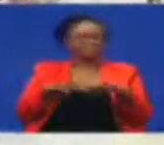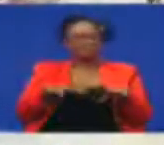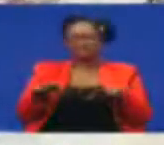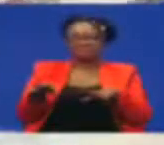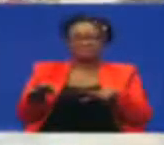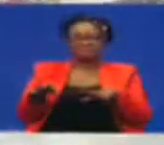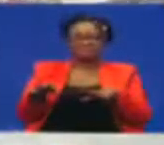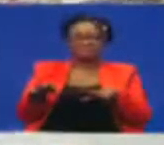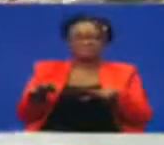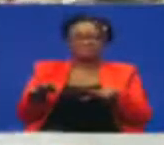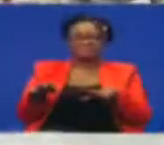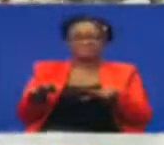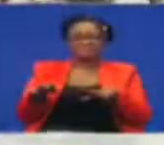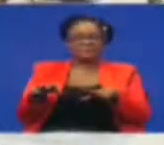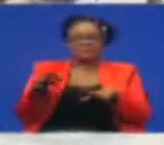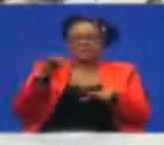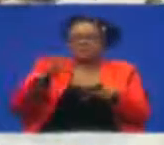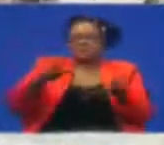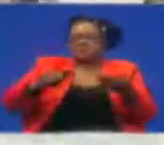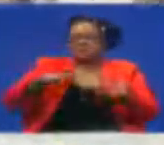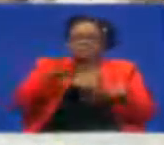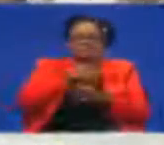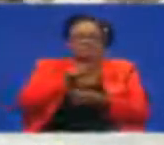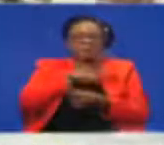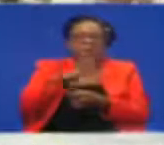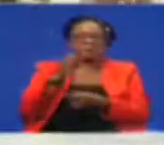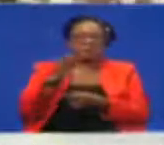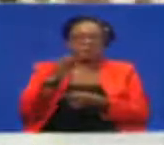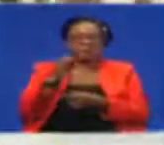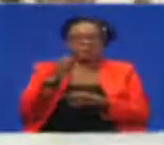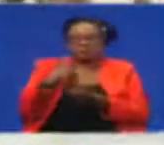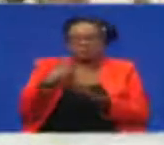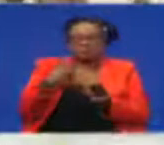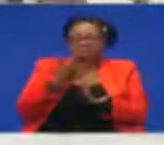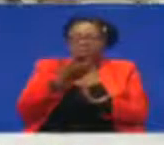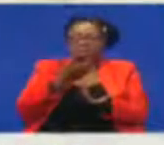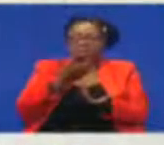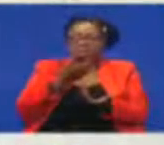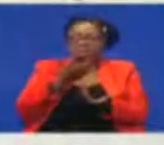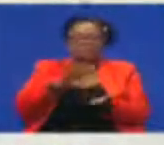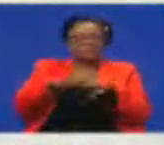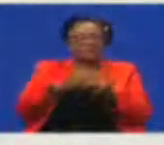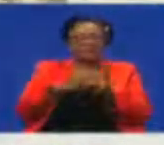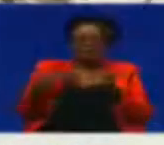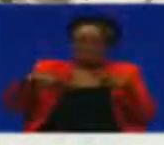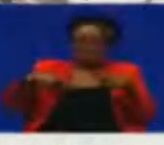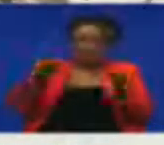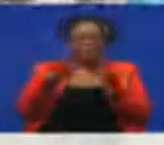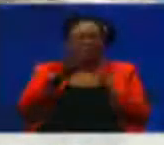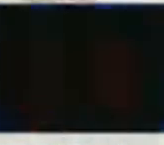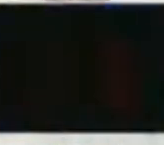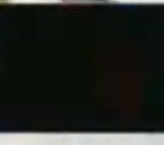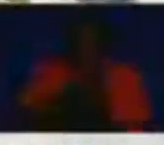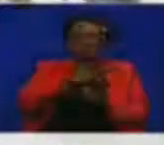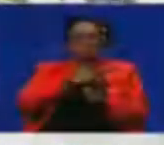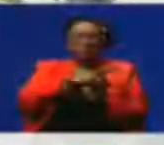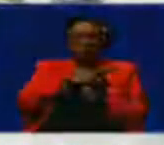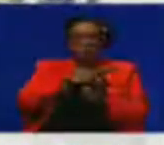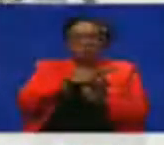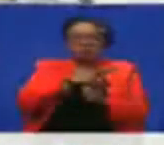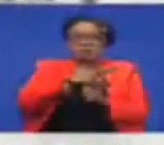sisi haijatuletea mafanikio yoyote. Hatuoni namna. Hiyo ni mafanikio yao ni wao wenyewe tuko mbele, sio sisi. The handshake